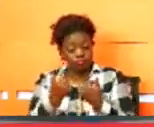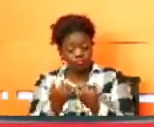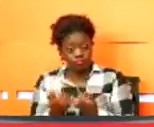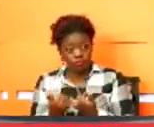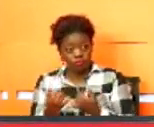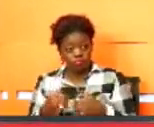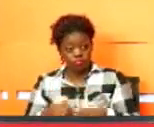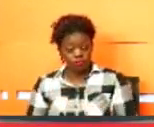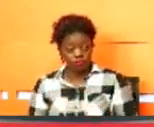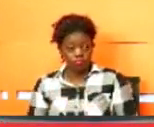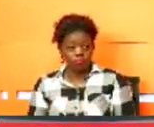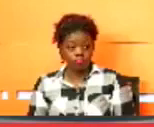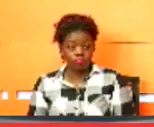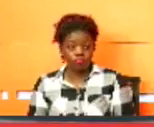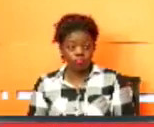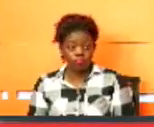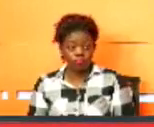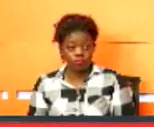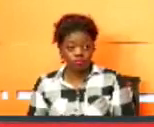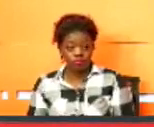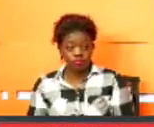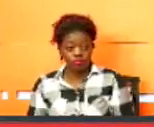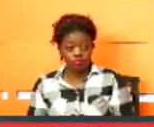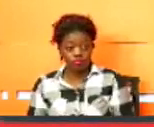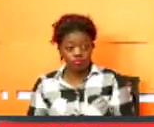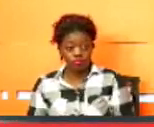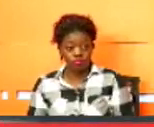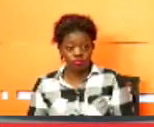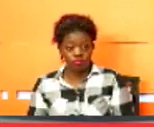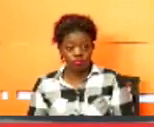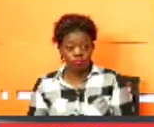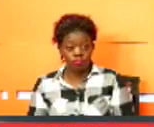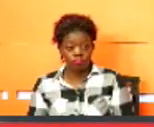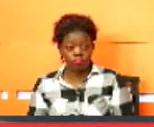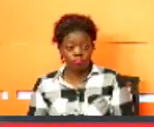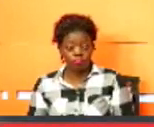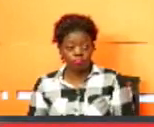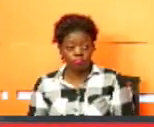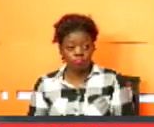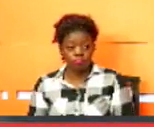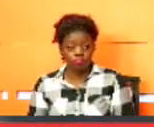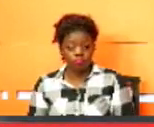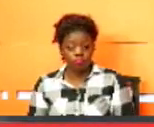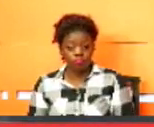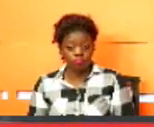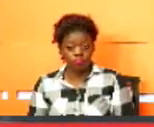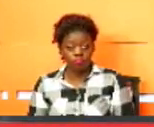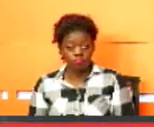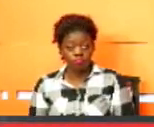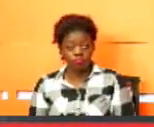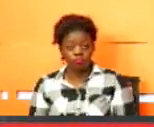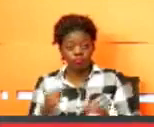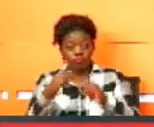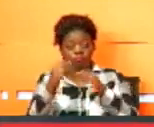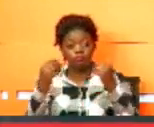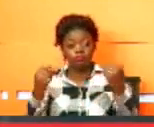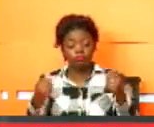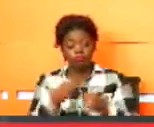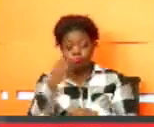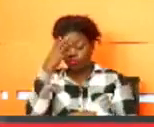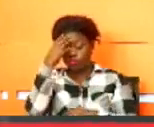naye ssebeza zikumanyi naswala nnyo azitike naswala era kunaabo ndi muswavu.